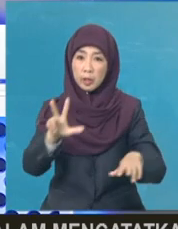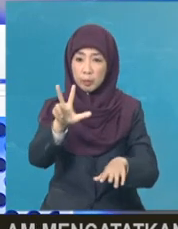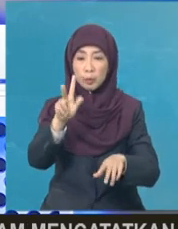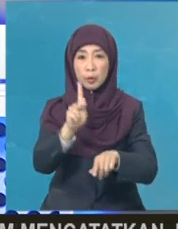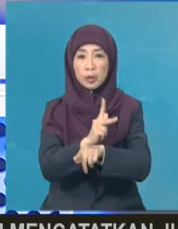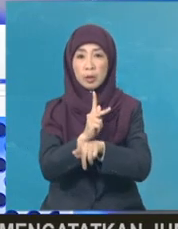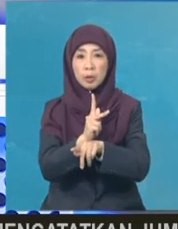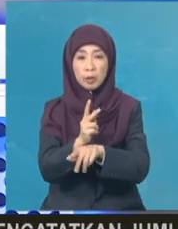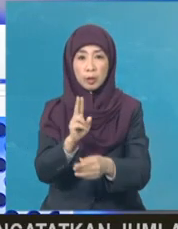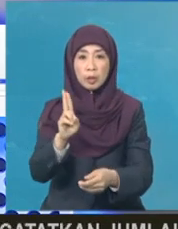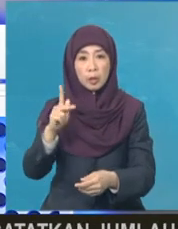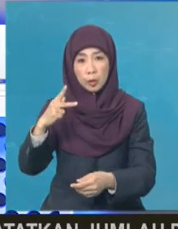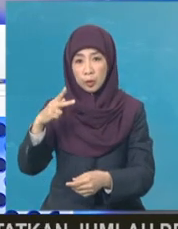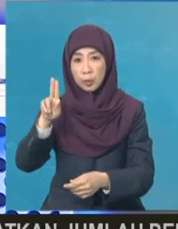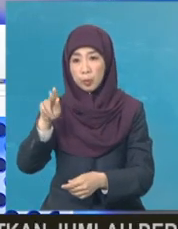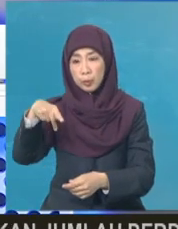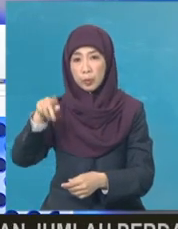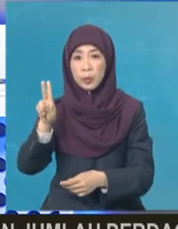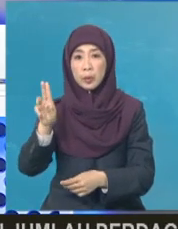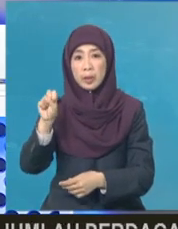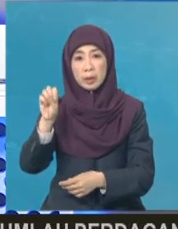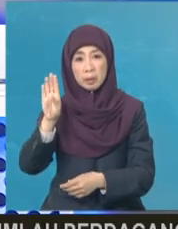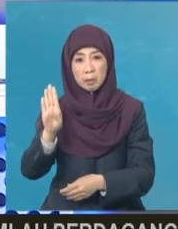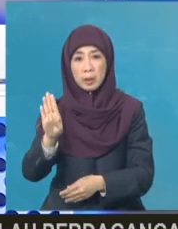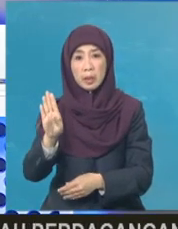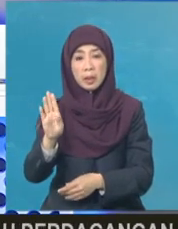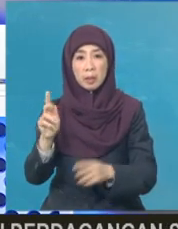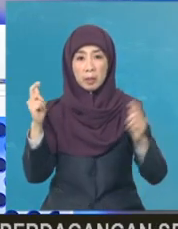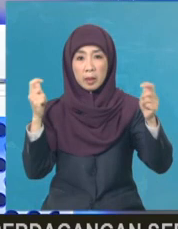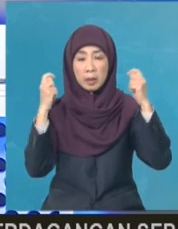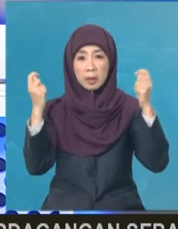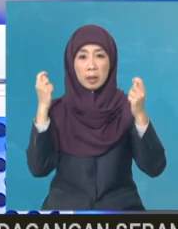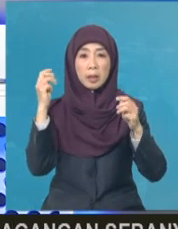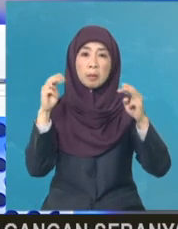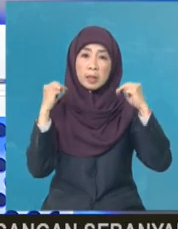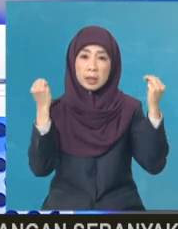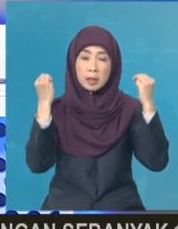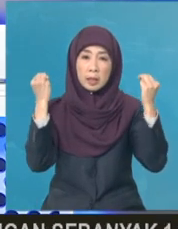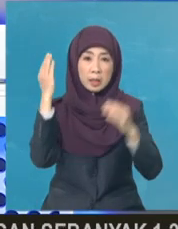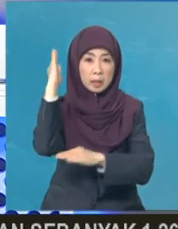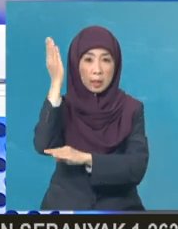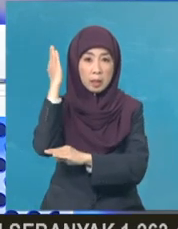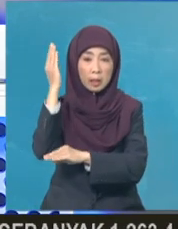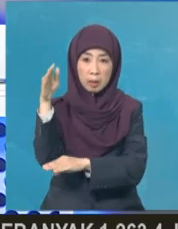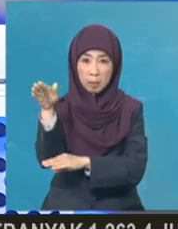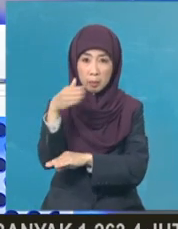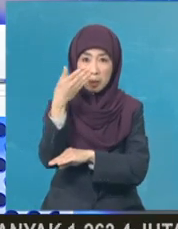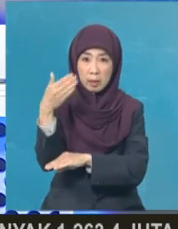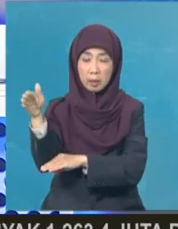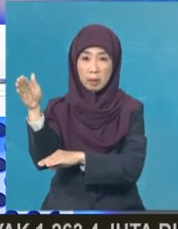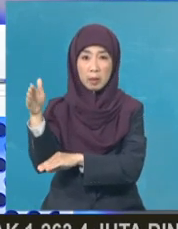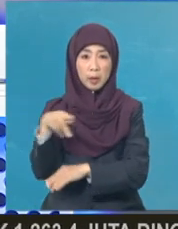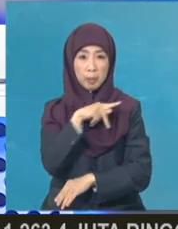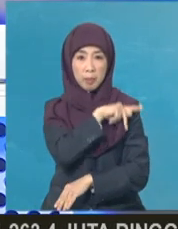collection De beste perguruan ugama Seri Begawan kupu USB mengadakan majelis syarahan house bertajuk bendera dalam